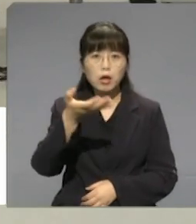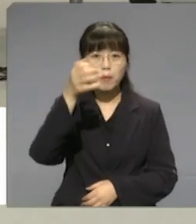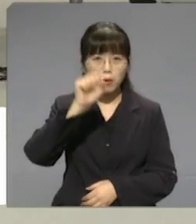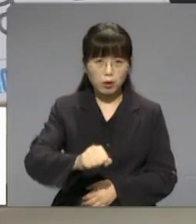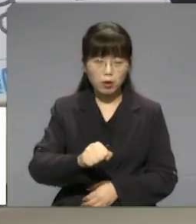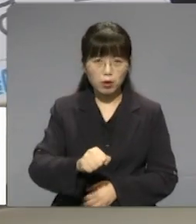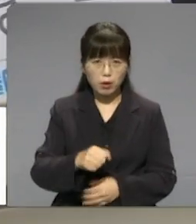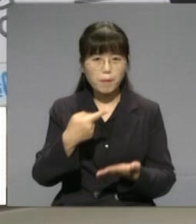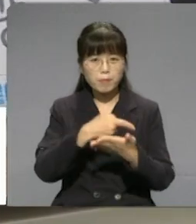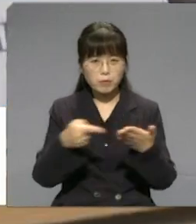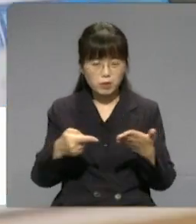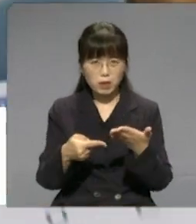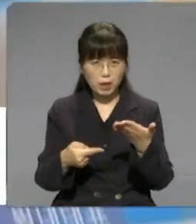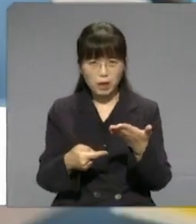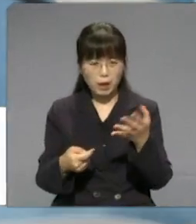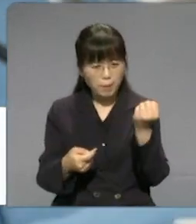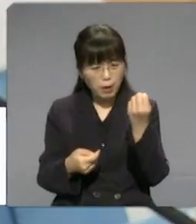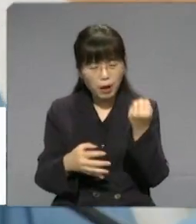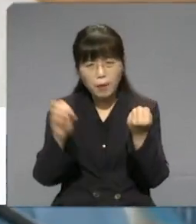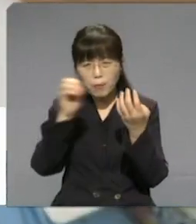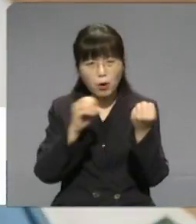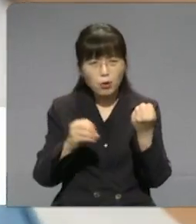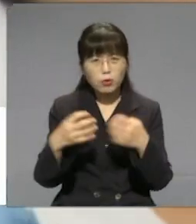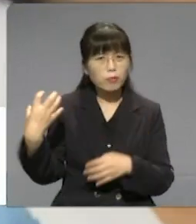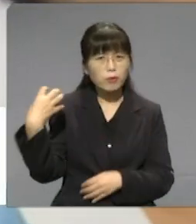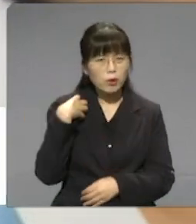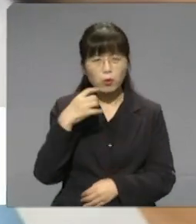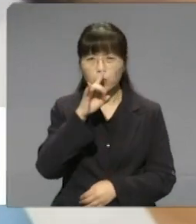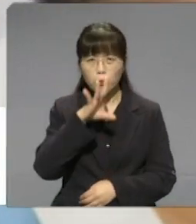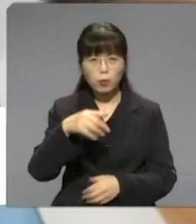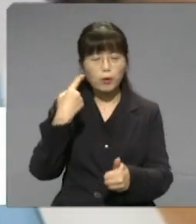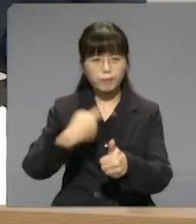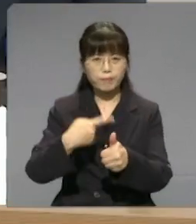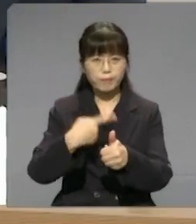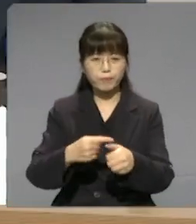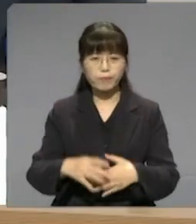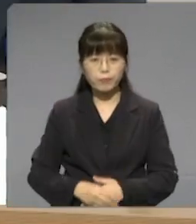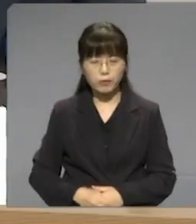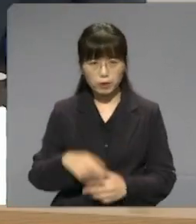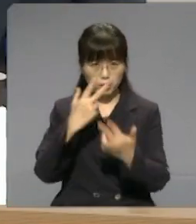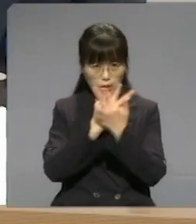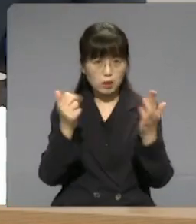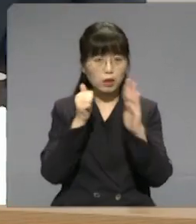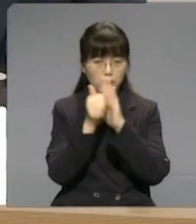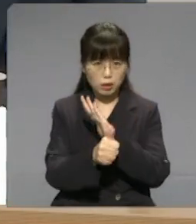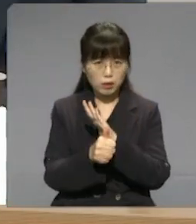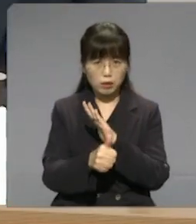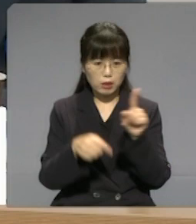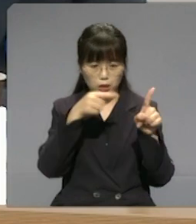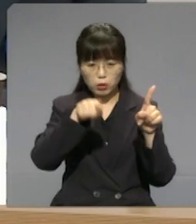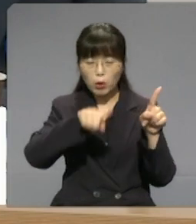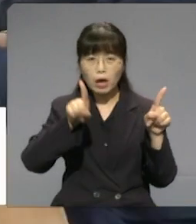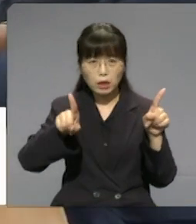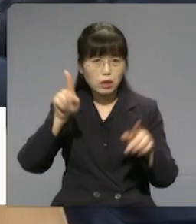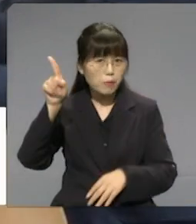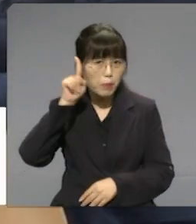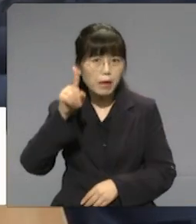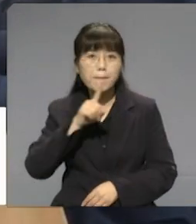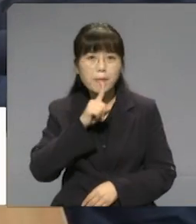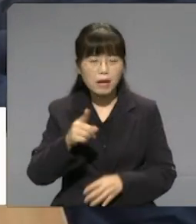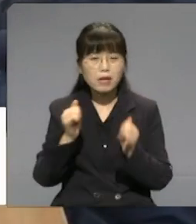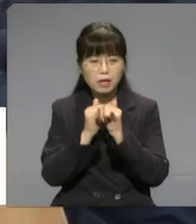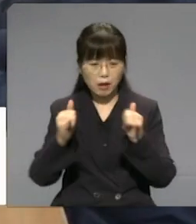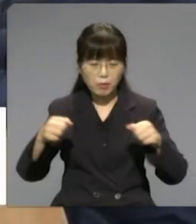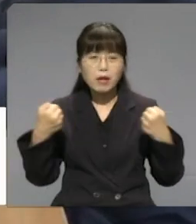원은 피해 몇 퍼센트도 감당할 수 없다고 꼬집었습니다. 이재명 대표는 1 더하기 1을 100이라고 하는